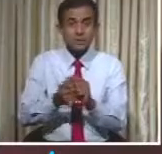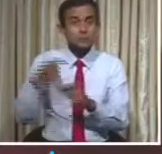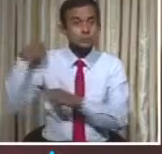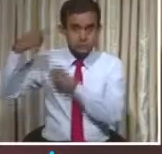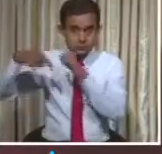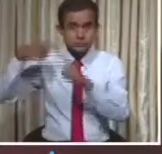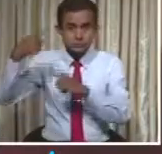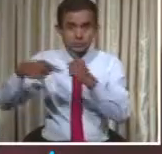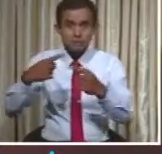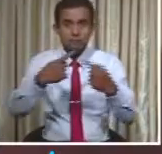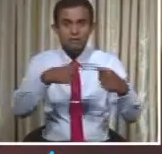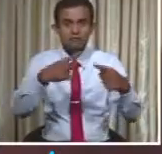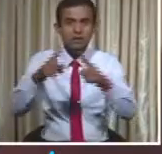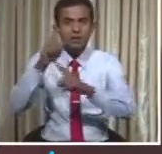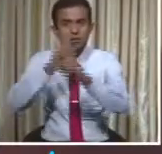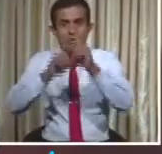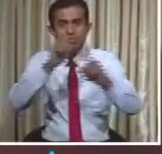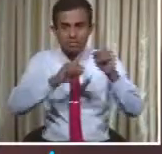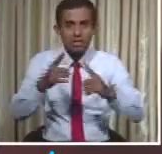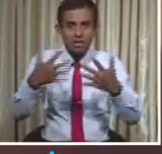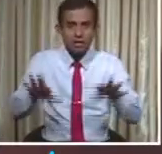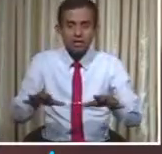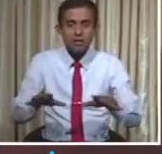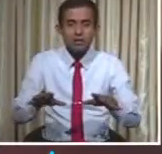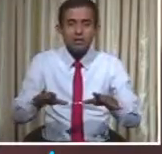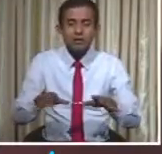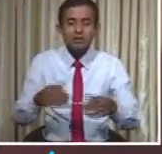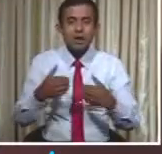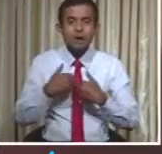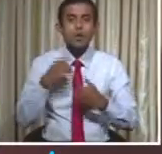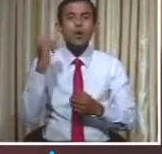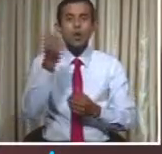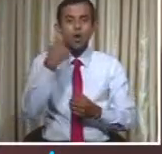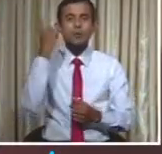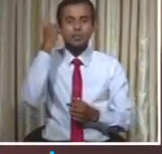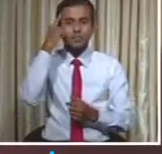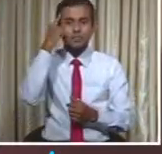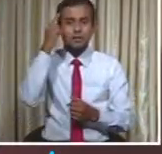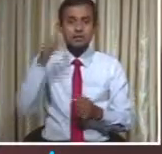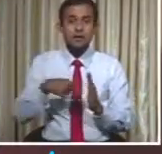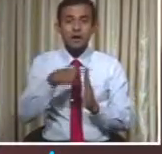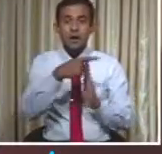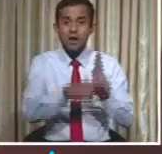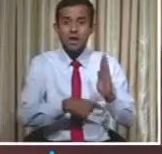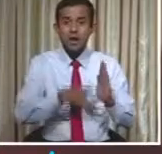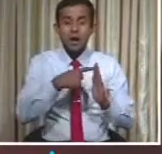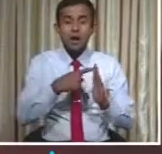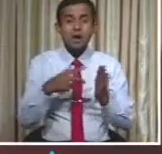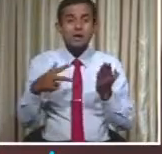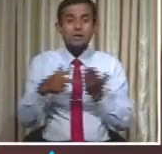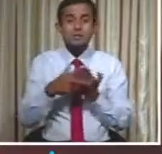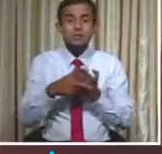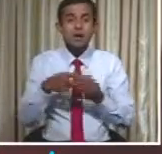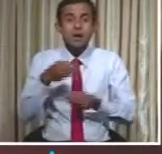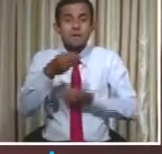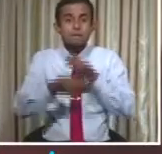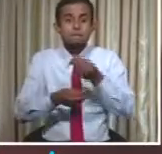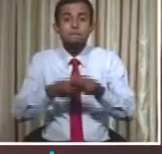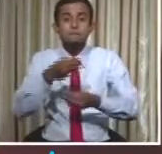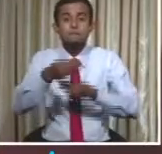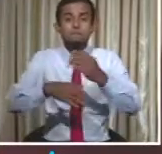තිස්සේ විවිධ කතා බහ සිද්ධ වුණා. මොකද අපි කවුරුත් දන්න දෙයක් තමයි දැනට ලංකාවේ සම්පකාර ව්‍යාපාරය